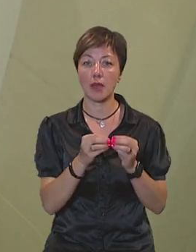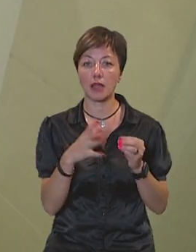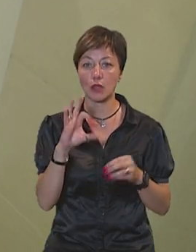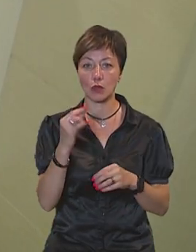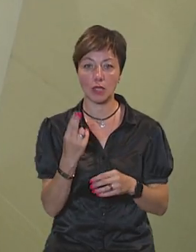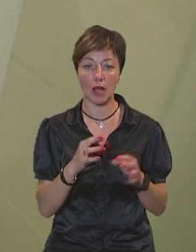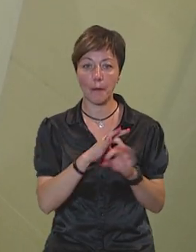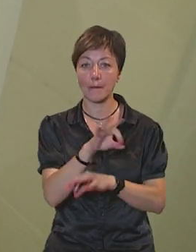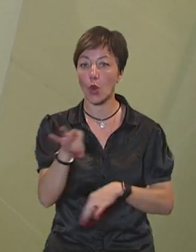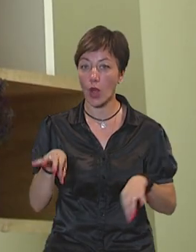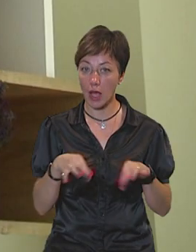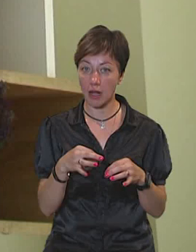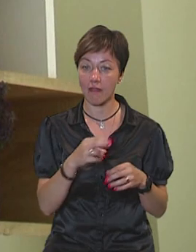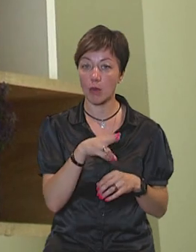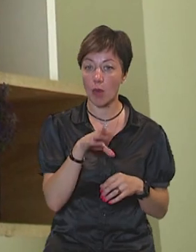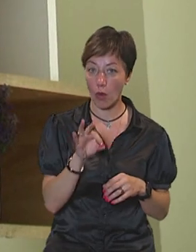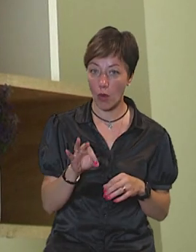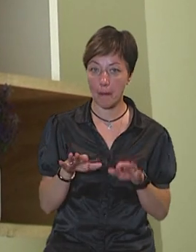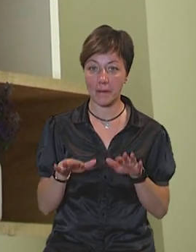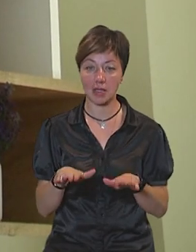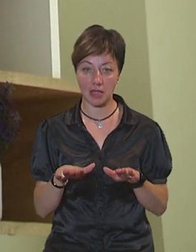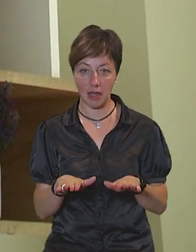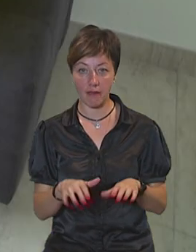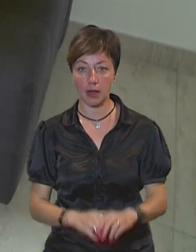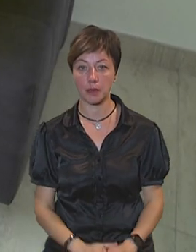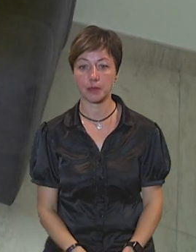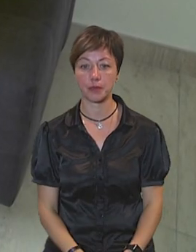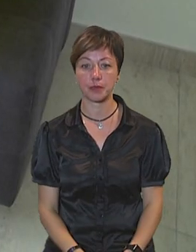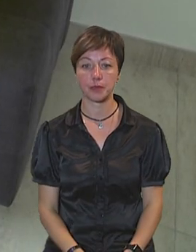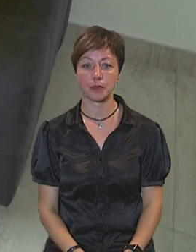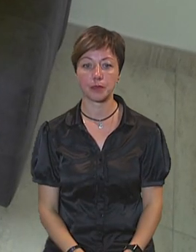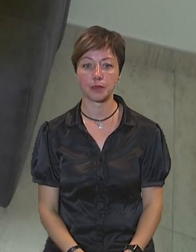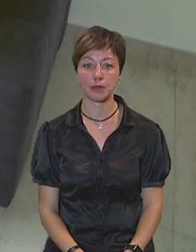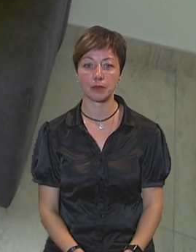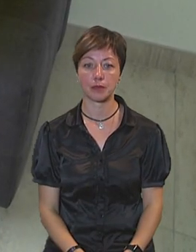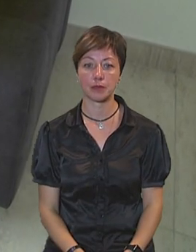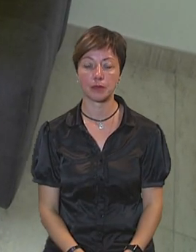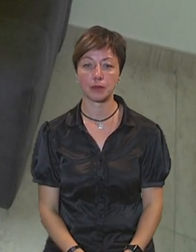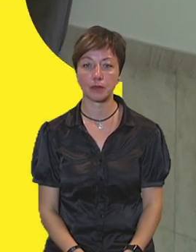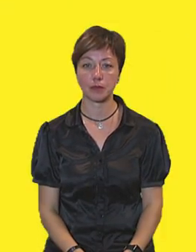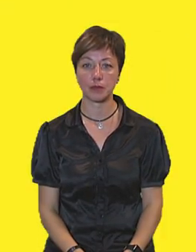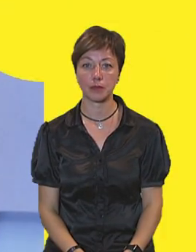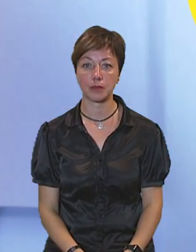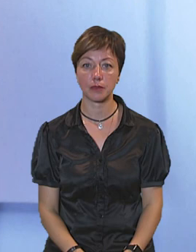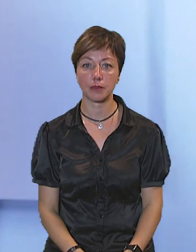15 соціальних проєктів, як для ВПО, так і для місцевих. Валерія Ковальчук, Юрій Чорний, Суспільне новини, Хмельницький.